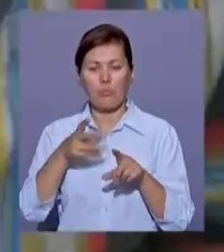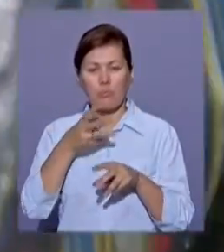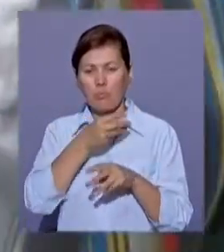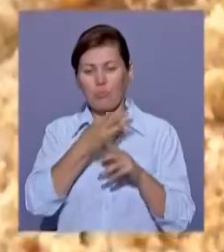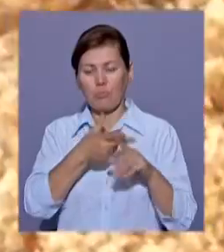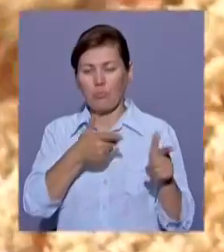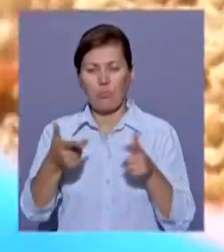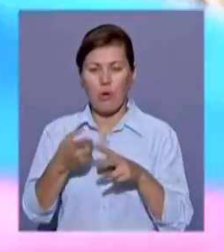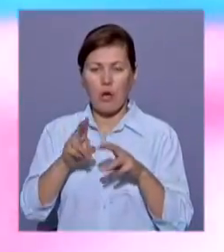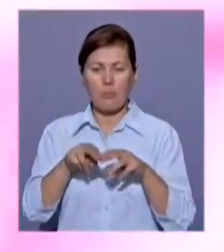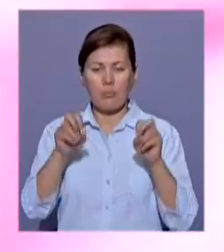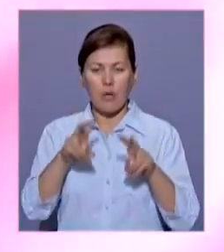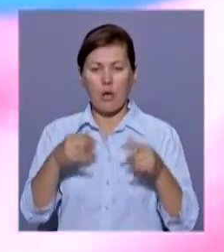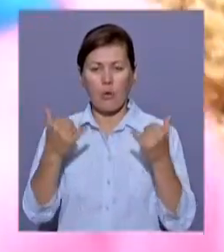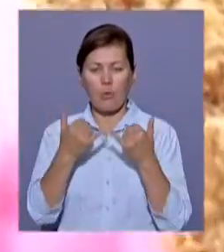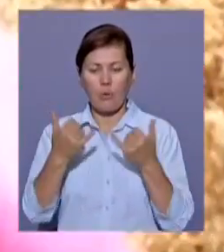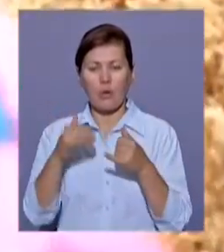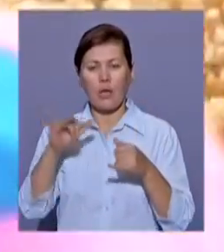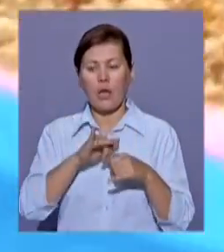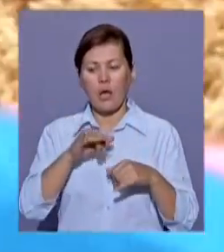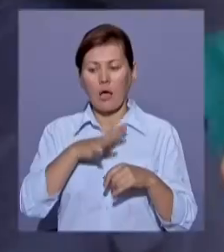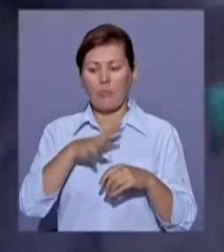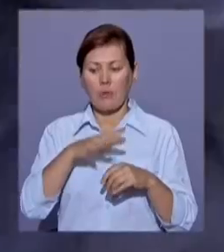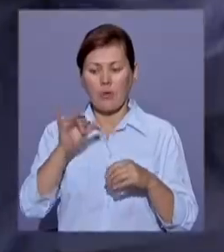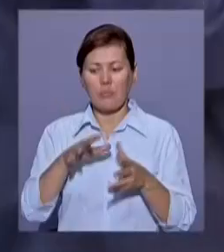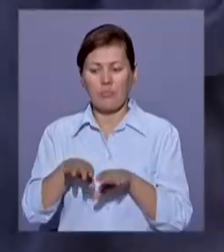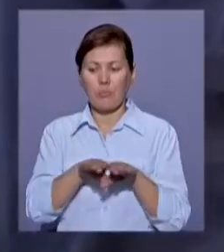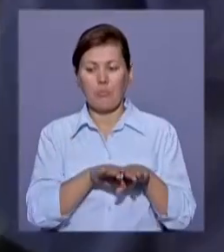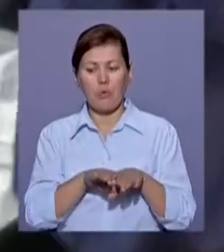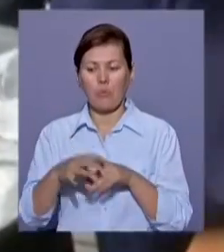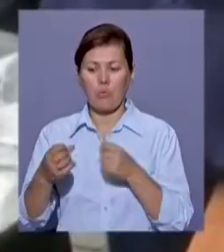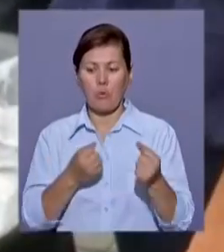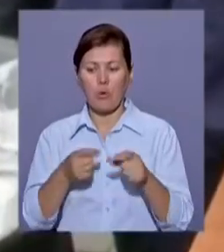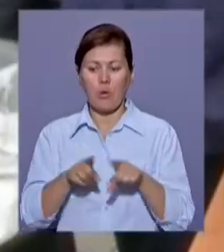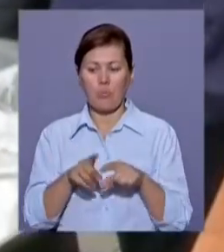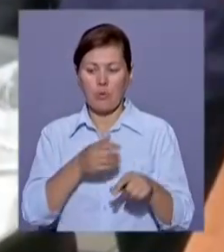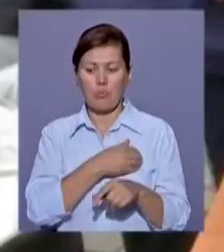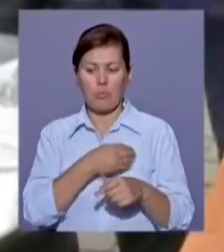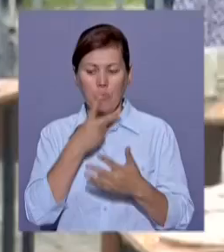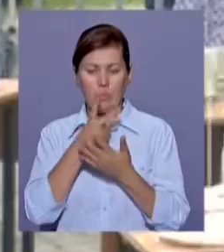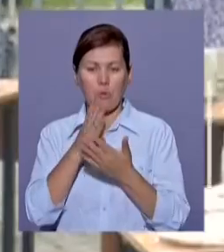мерекеге арнайы келген қонақтар бауырлас елдің бірлігі нығая берсін деген тілек білдірді.